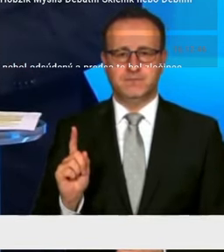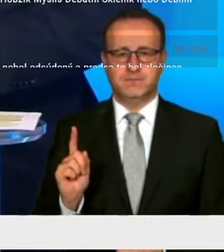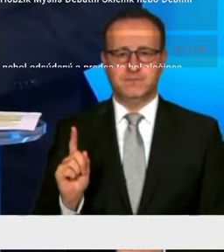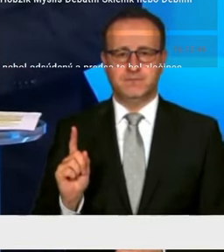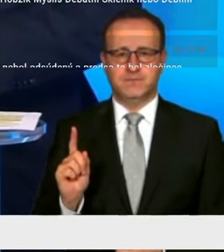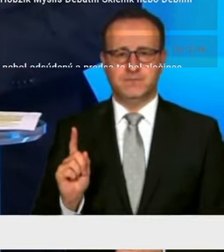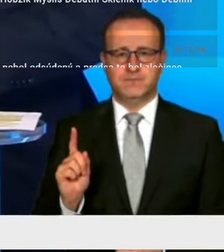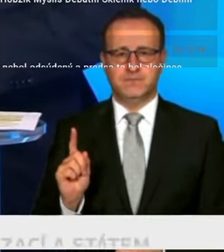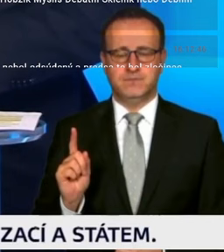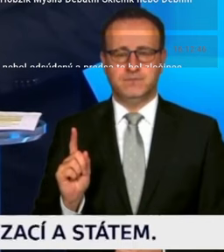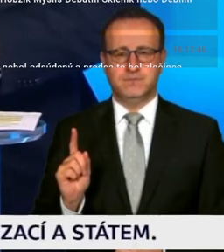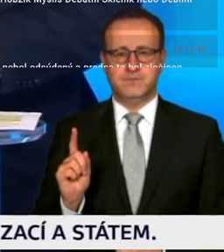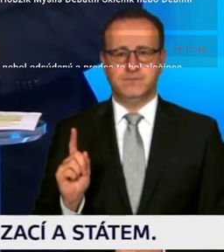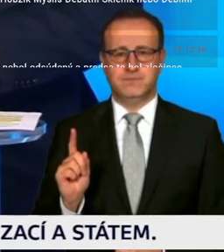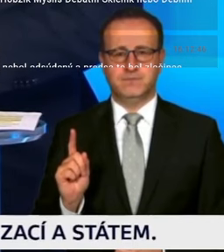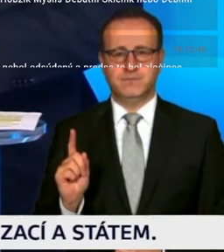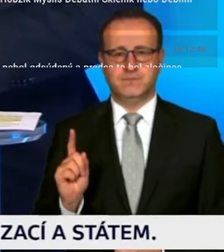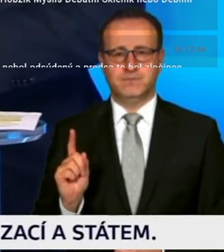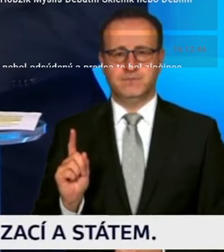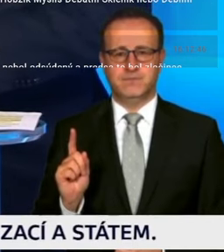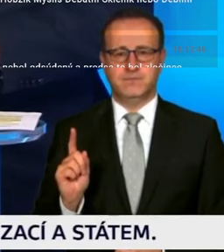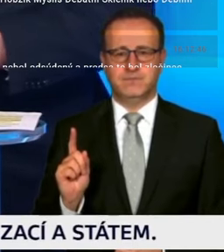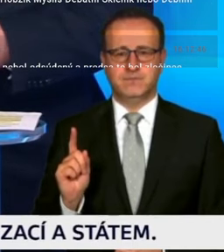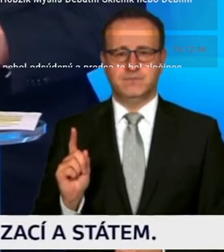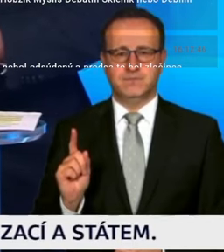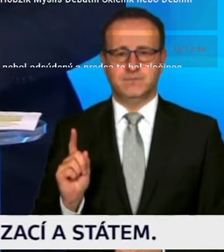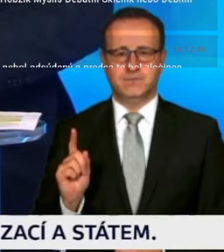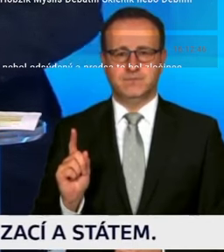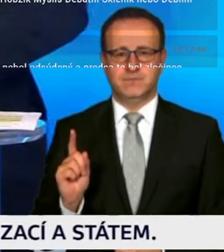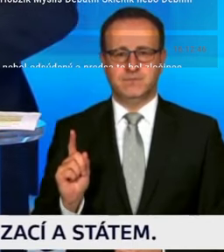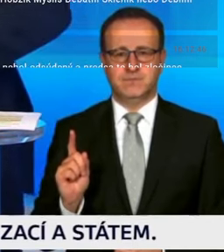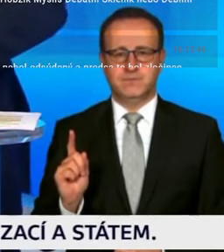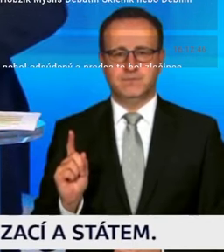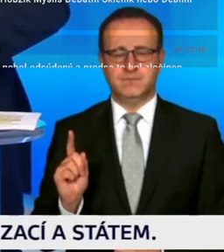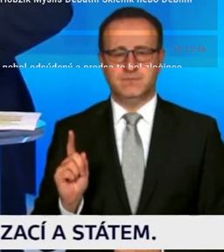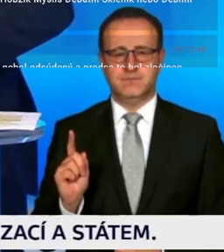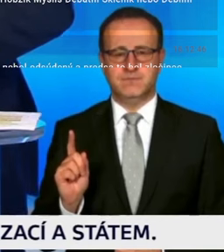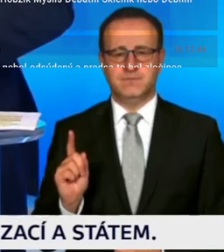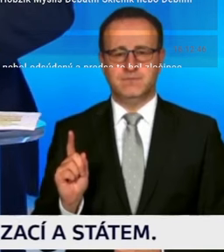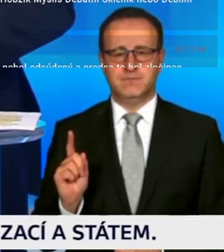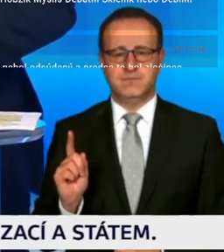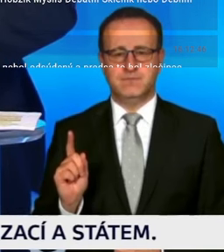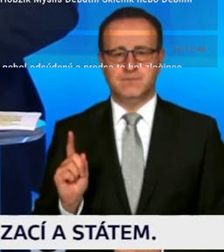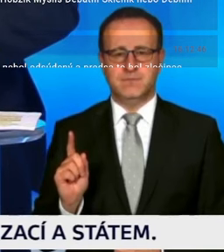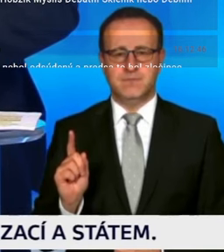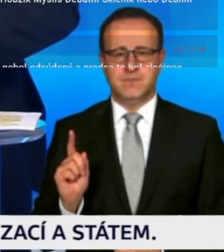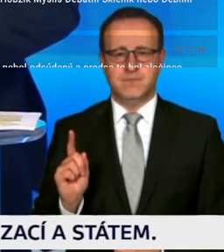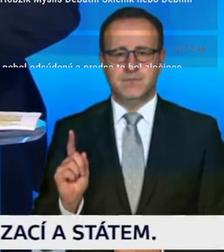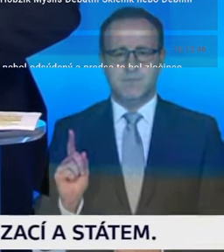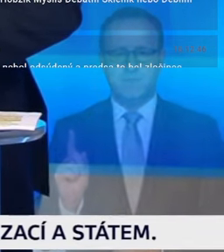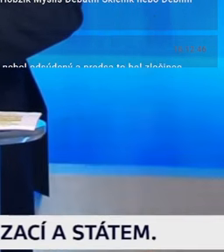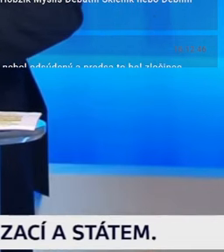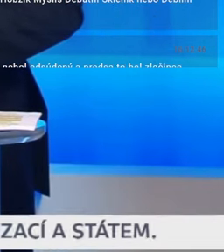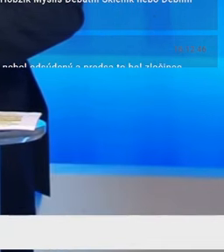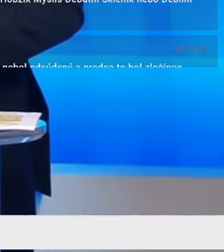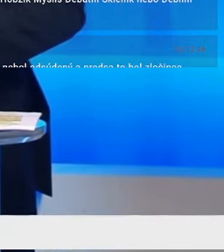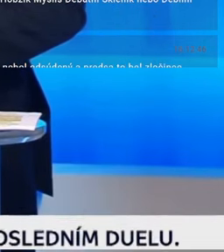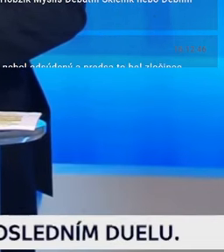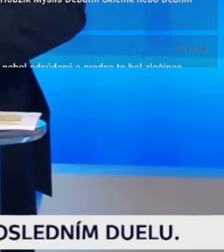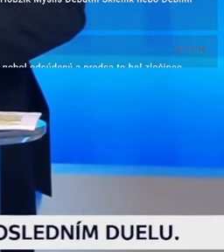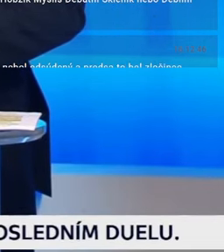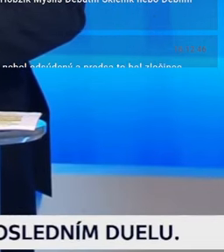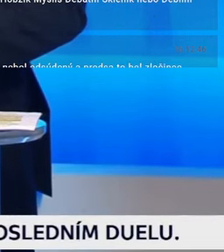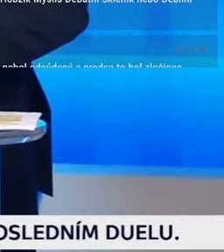by mohlo nastať a zatiaľ to nikto nedova že by to nemalo nastať je že v rámci konsolidácie